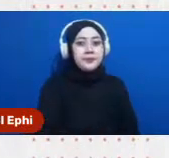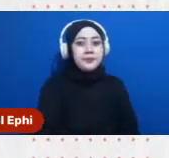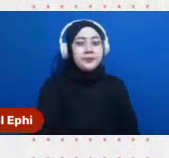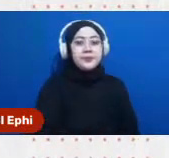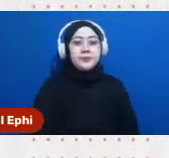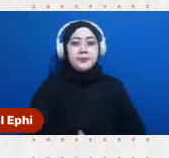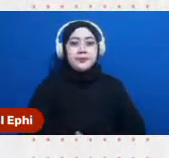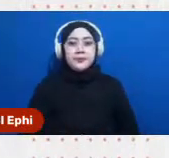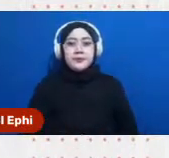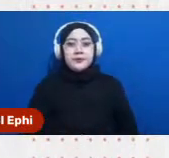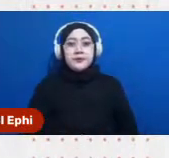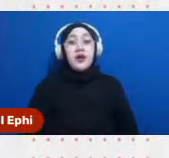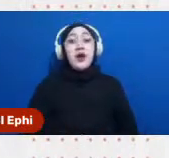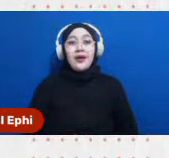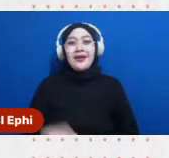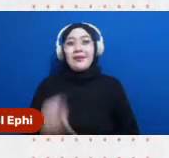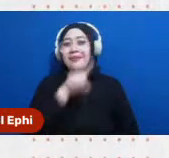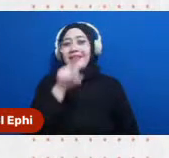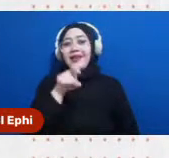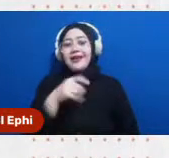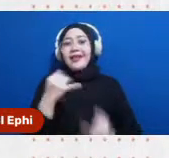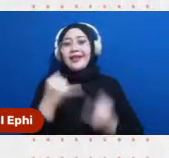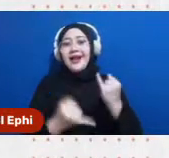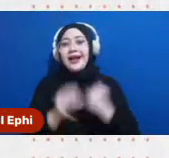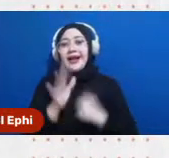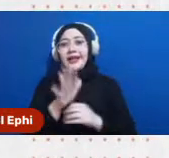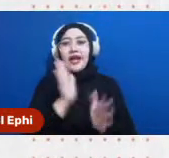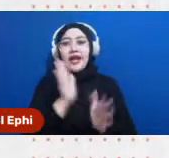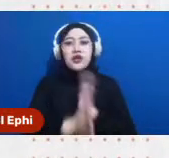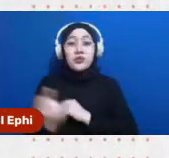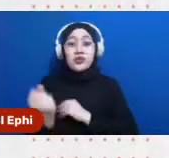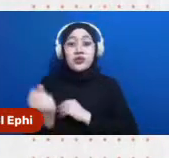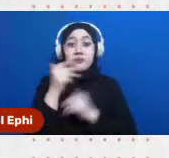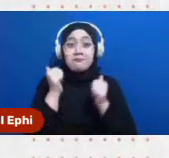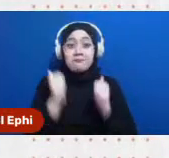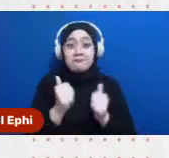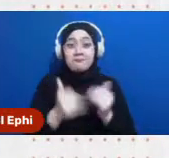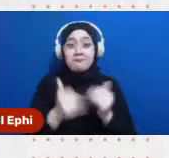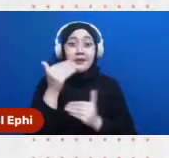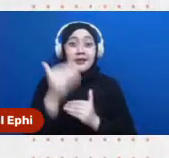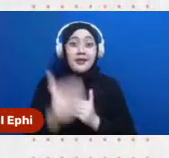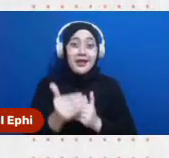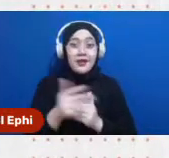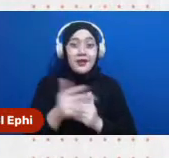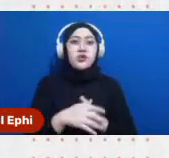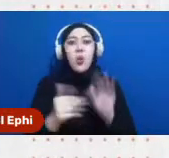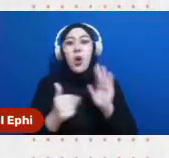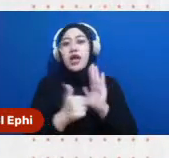Oke, ini pertanyaan terakhir ya teman-teman. Jadi langsung dijawab dengan benar supaya bisa push skornya.